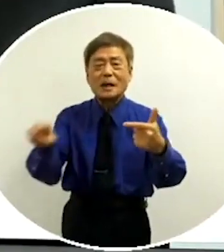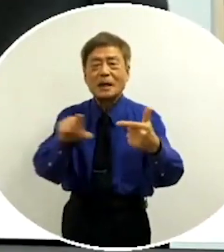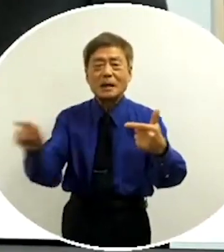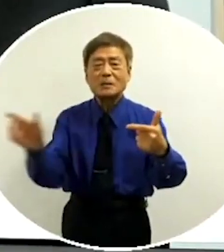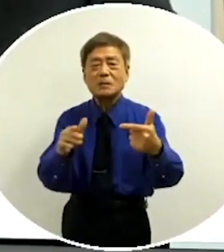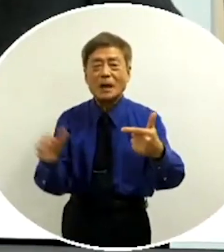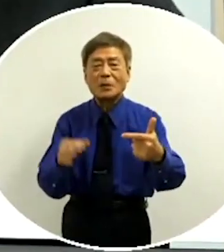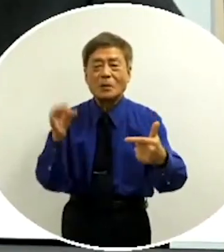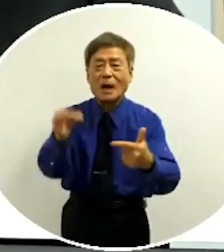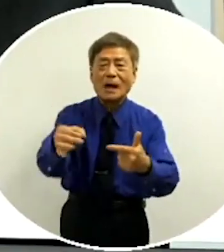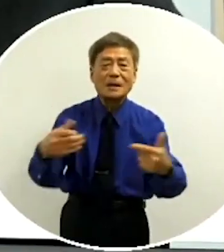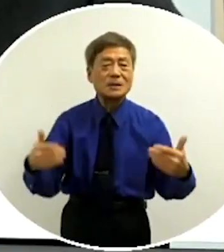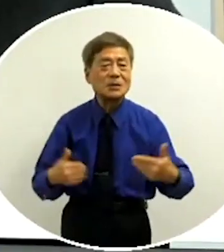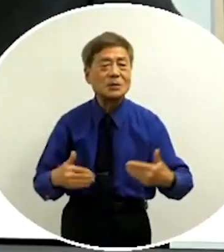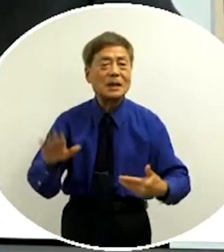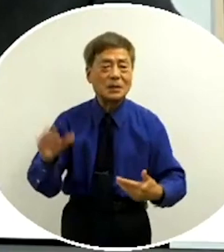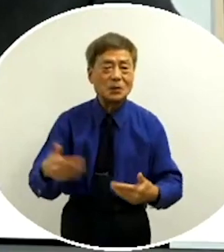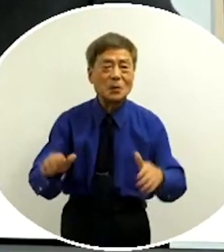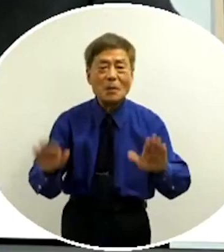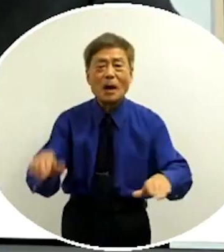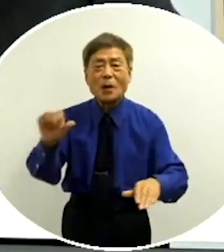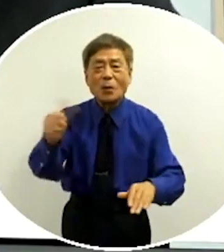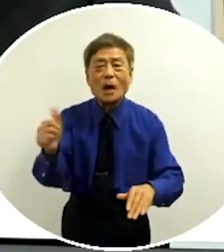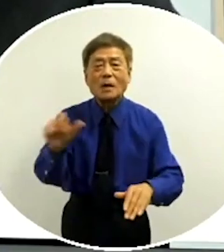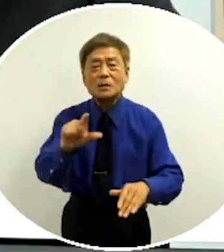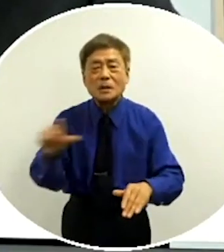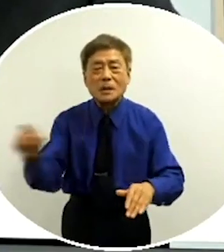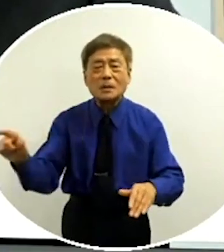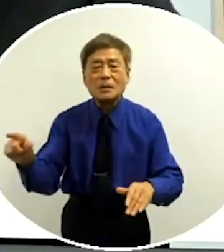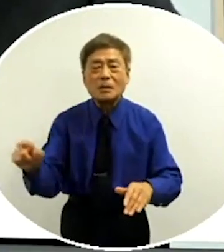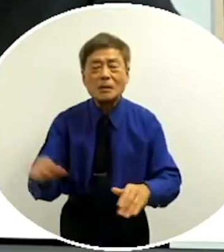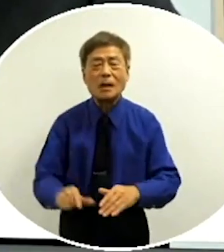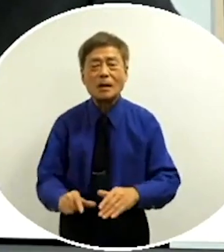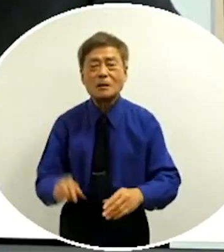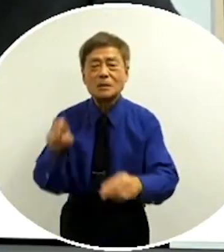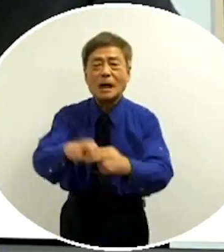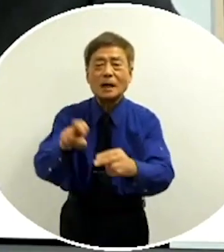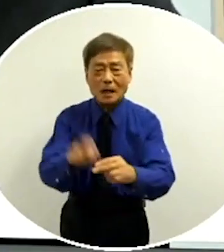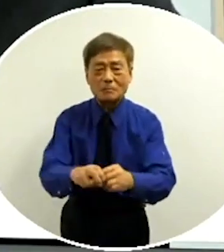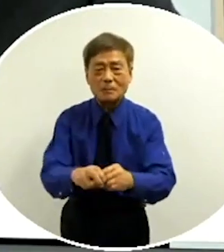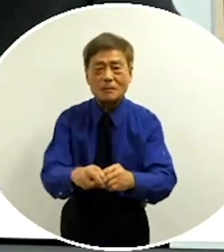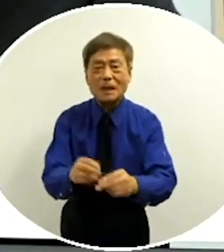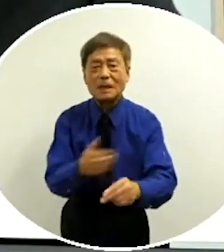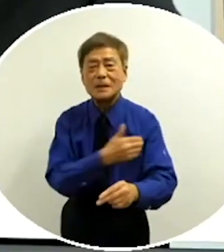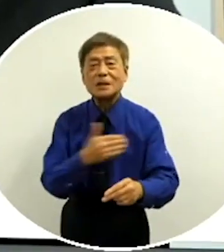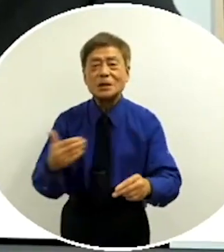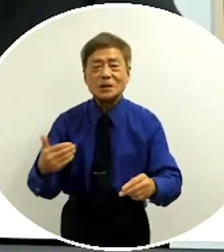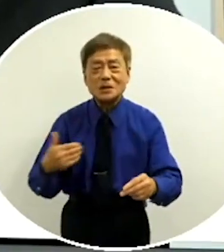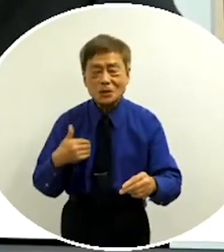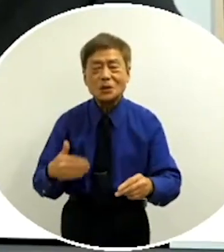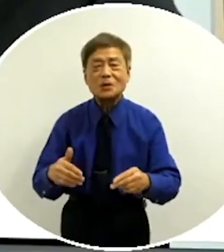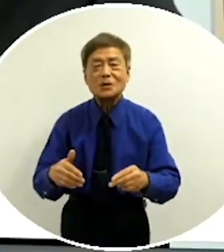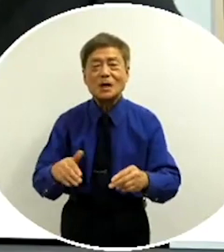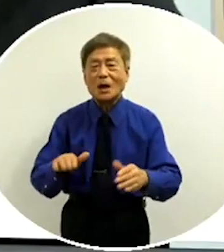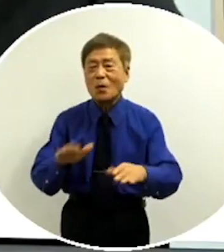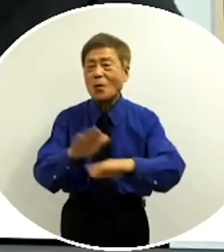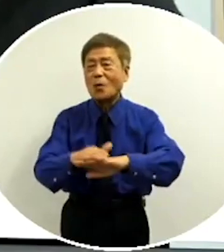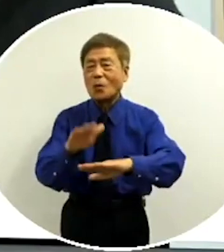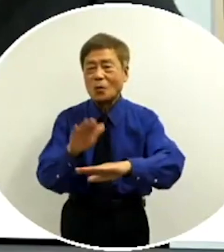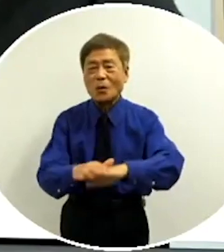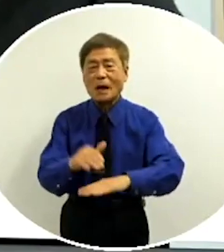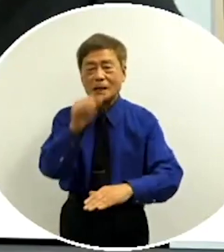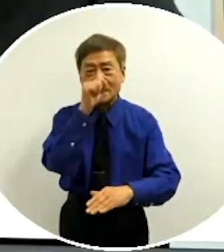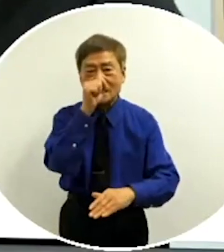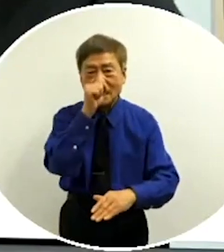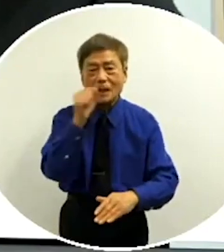もうちょっと気軽に参加できる制度があったらいいなと思ってたのでこのワンコインという仕組みがコンセプトともにすごく